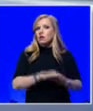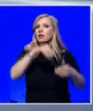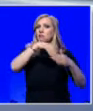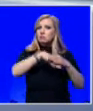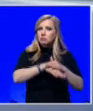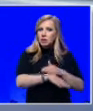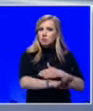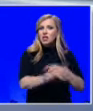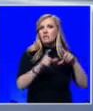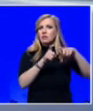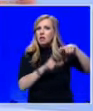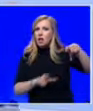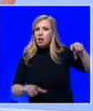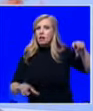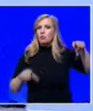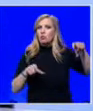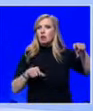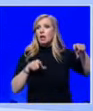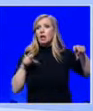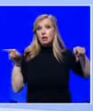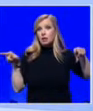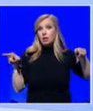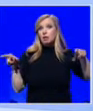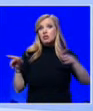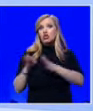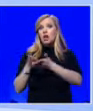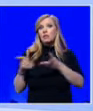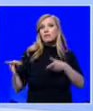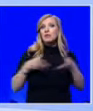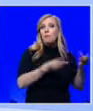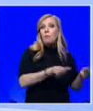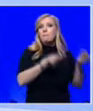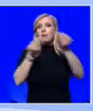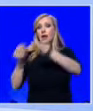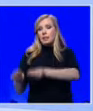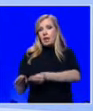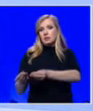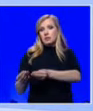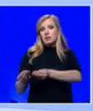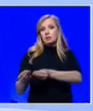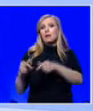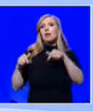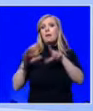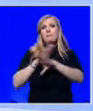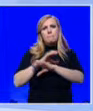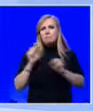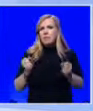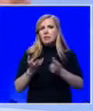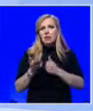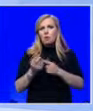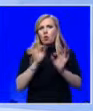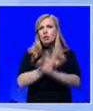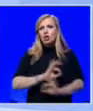разпечатва един протокол, който те просто пренасят в протокола на секционната избирателна комисия и без да броят